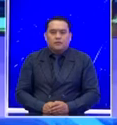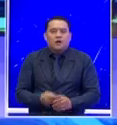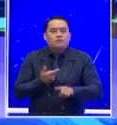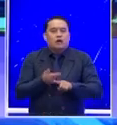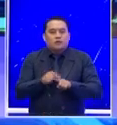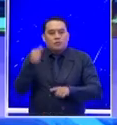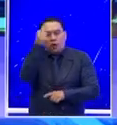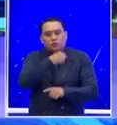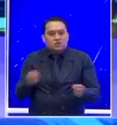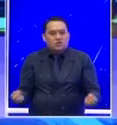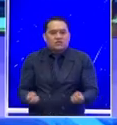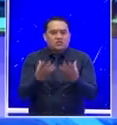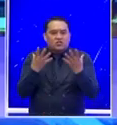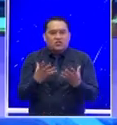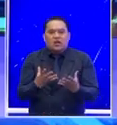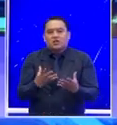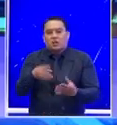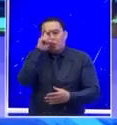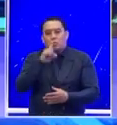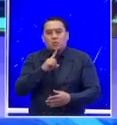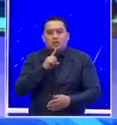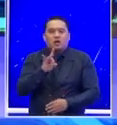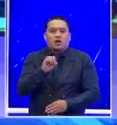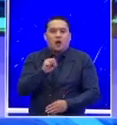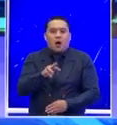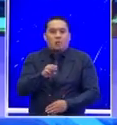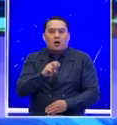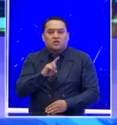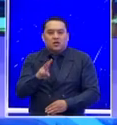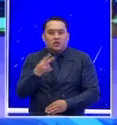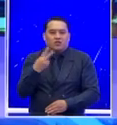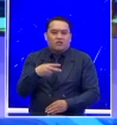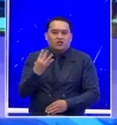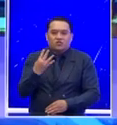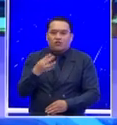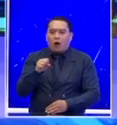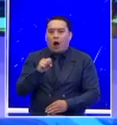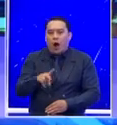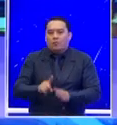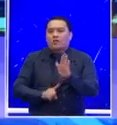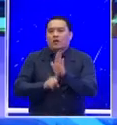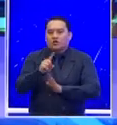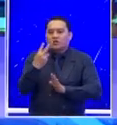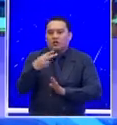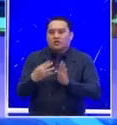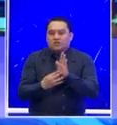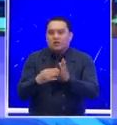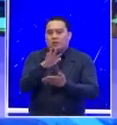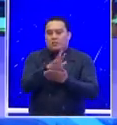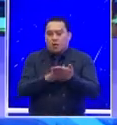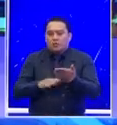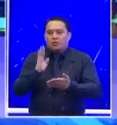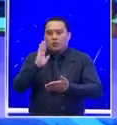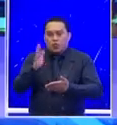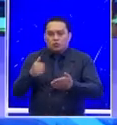году священный месяц Рамазан начнется 24 апреля и продлится 29 дней. Об этом на брифинге рассказал верховный